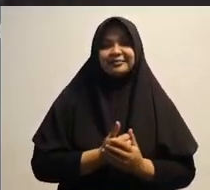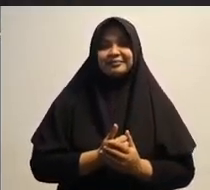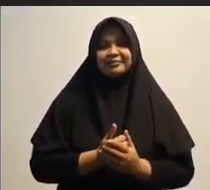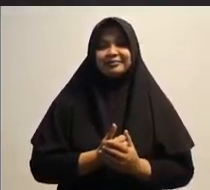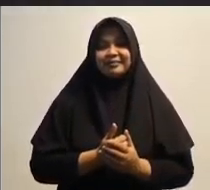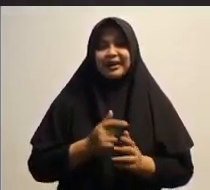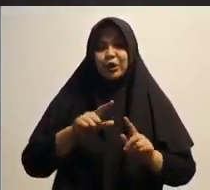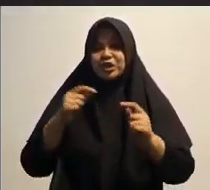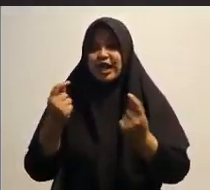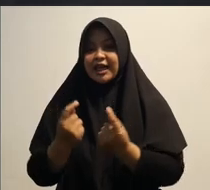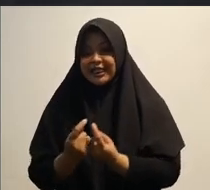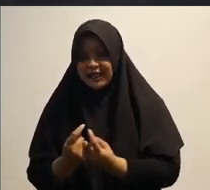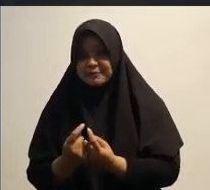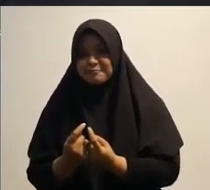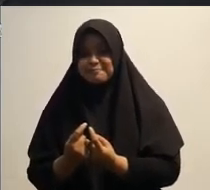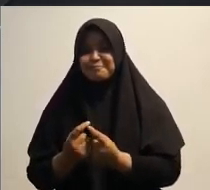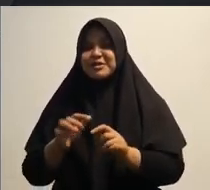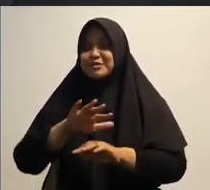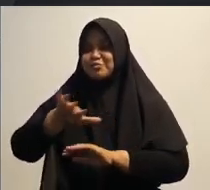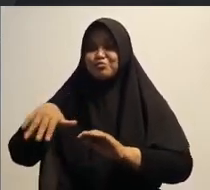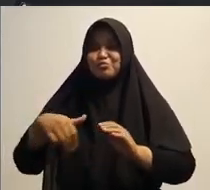pada tim Rindi